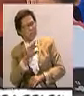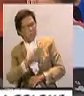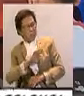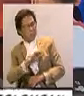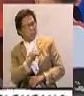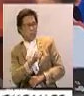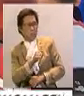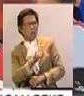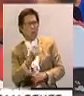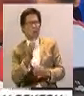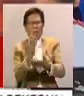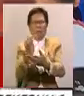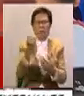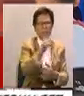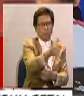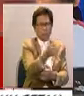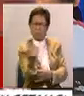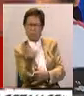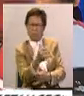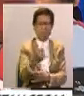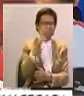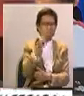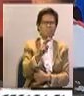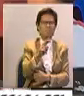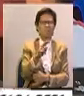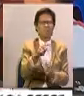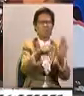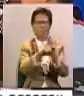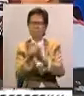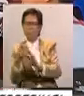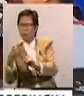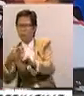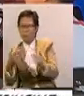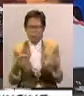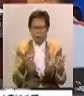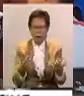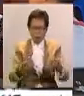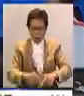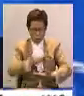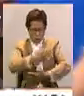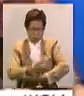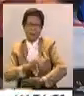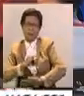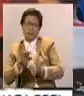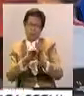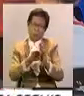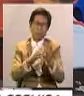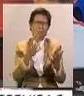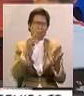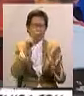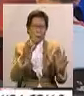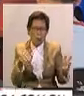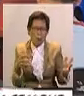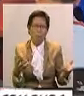atau kekurangan yang akan berlaku pada anak saya sendirilah sebagai contoh. Jadi